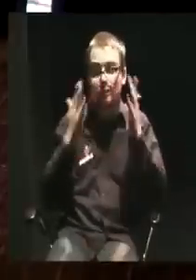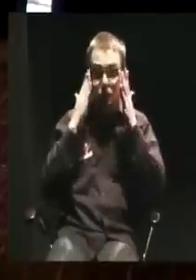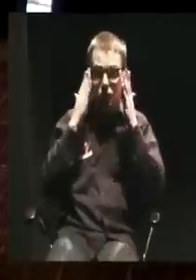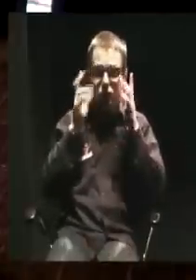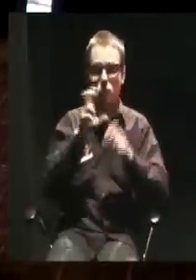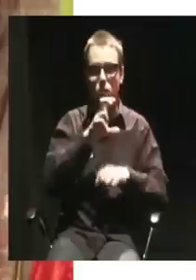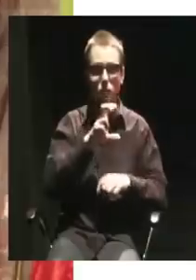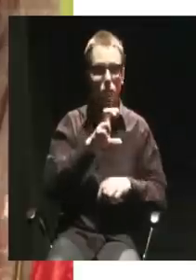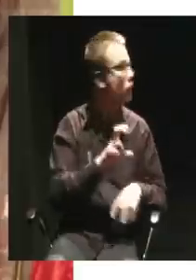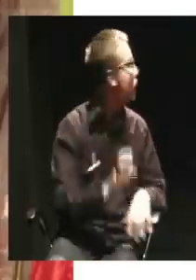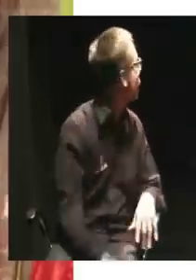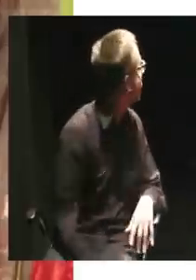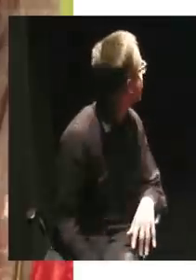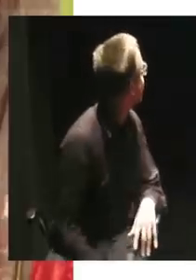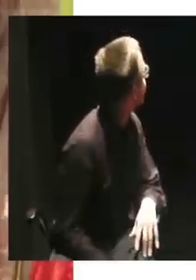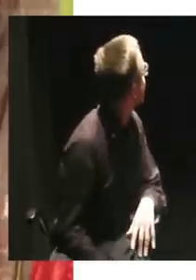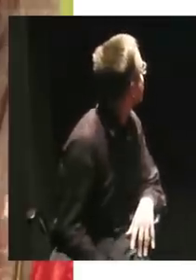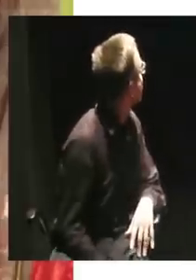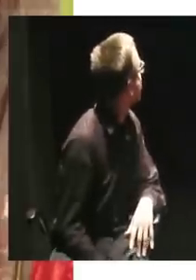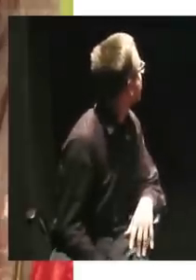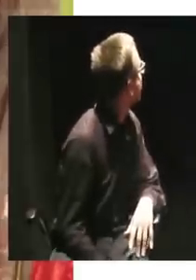tak brzydkim?